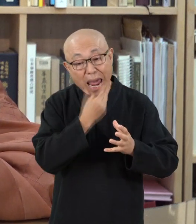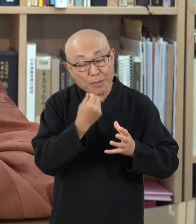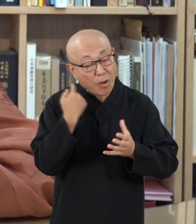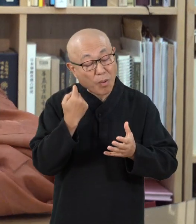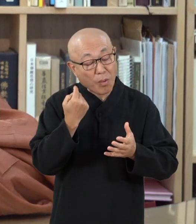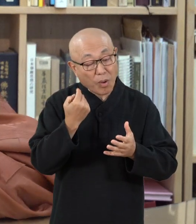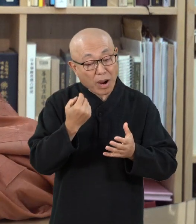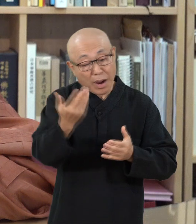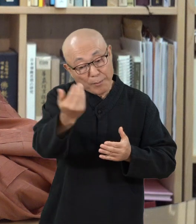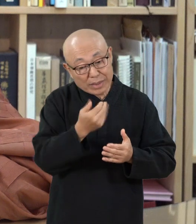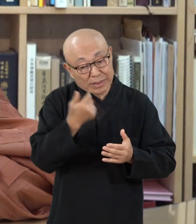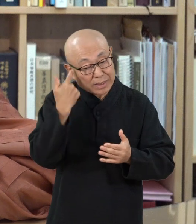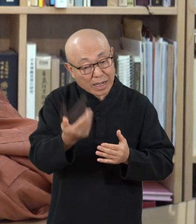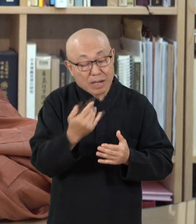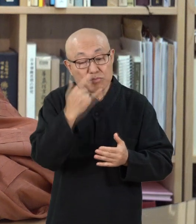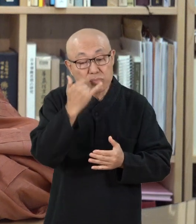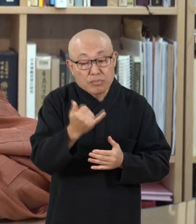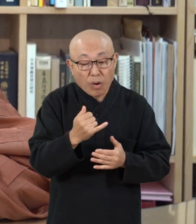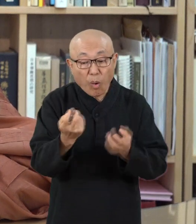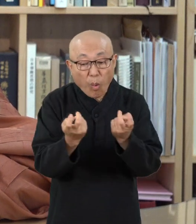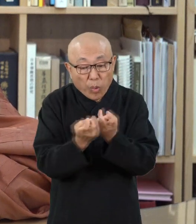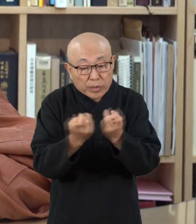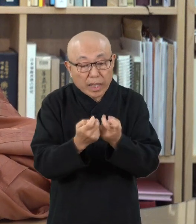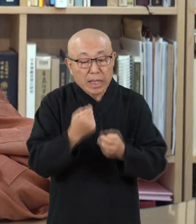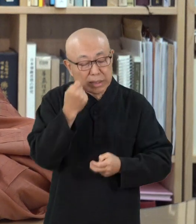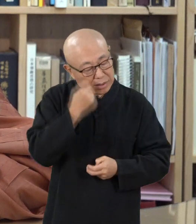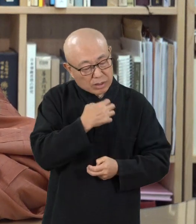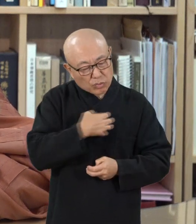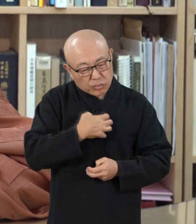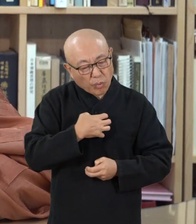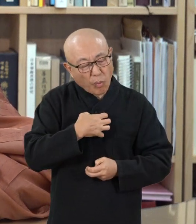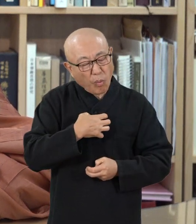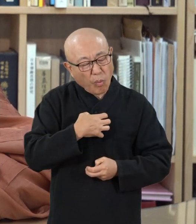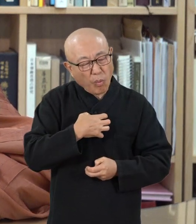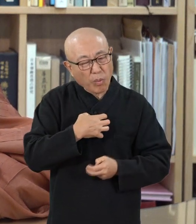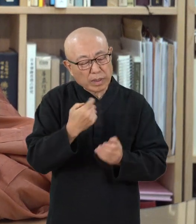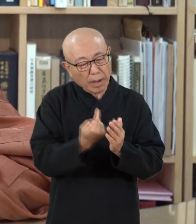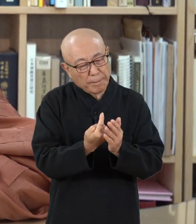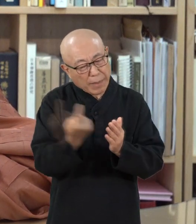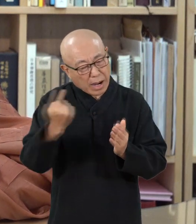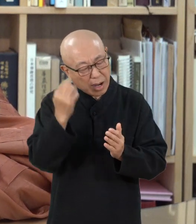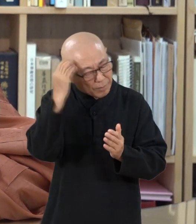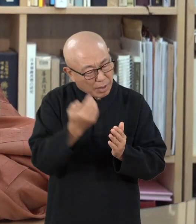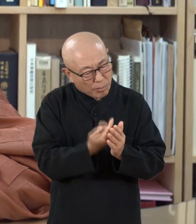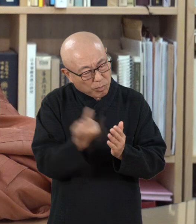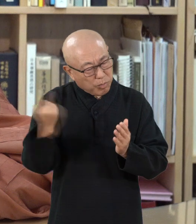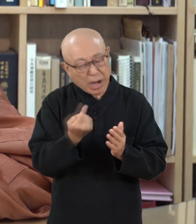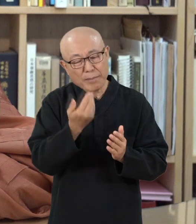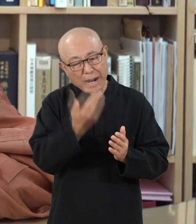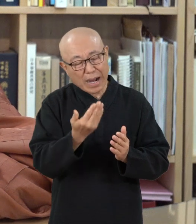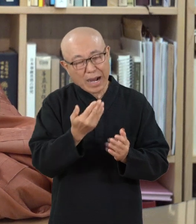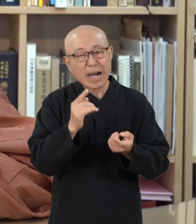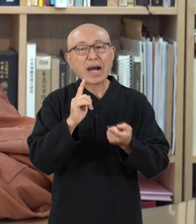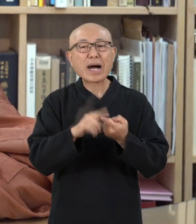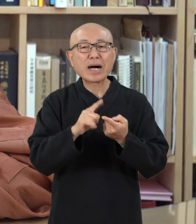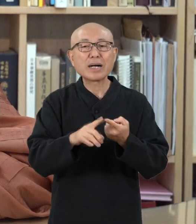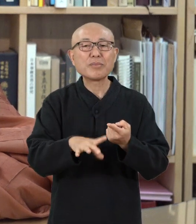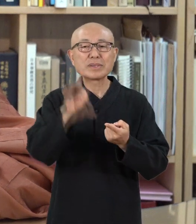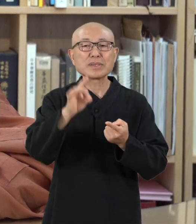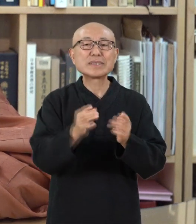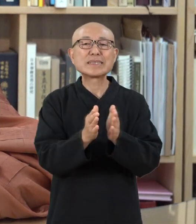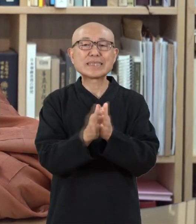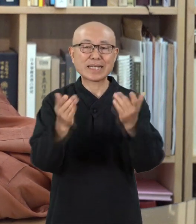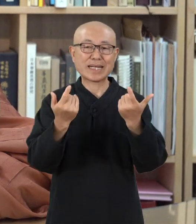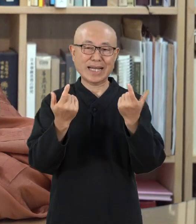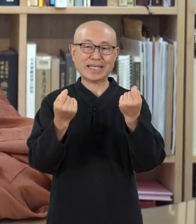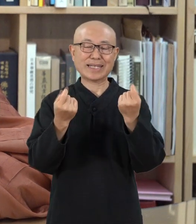것이고 부모는 이 통곡으로부터 그 아픔을 그칠 수 있을까? 여기서부터 일을 시작해야